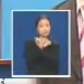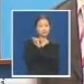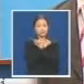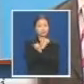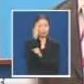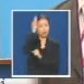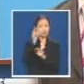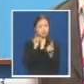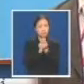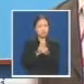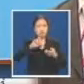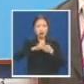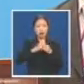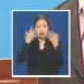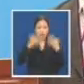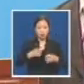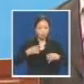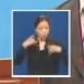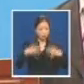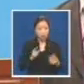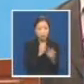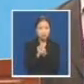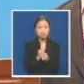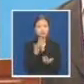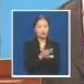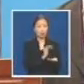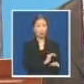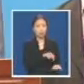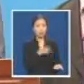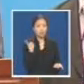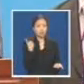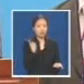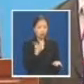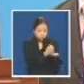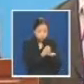ต่างๆที่เกิดขึ้นซึ่งก็เป็นไปตามแนวของปรัชญาเศรษฐกิจพอเพียง